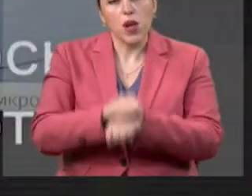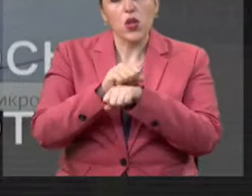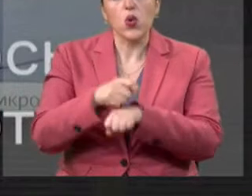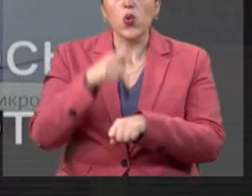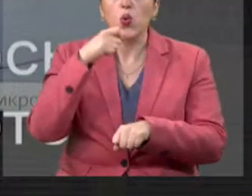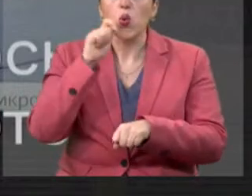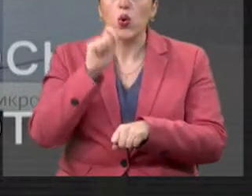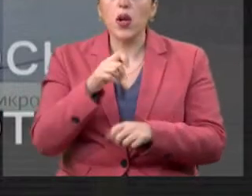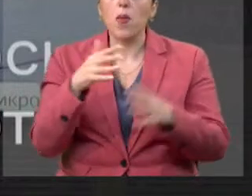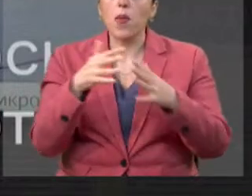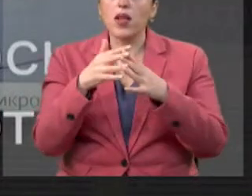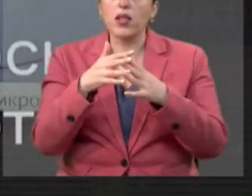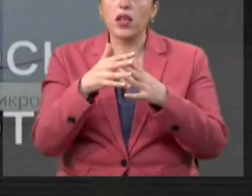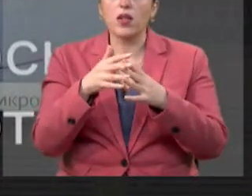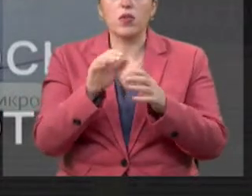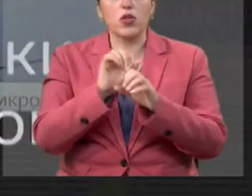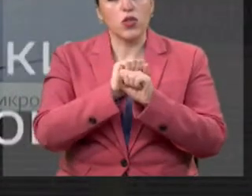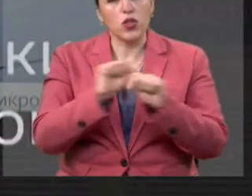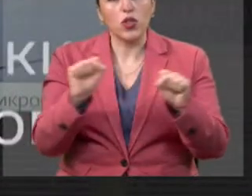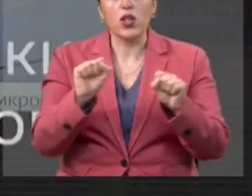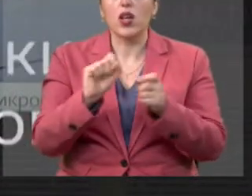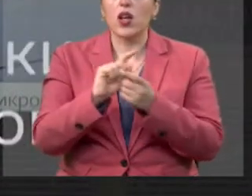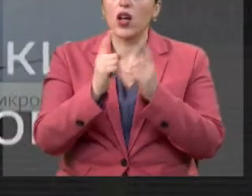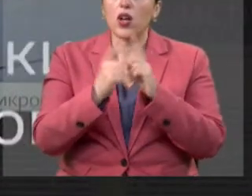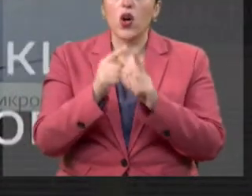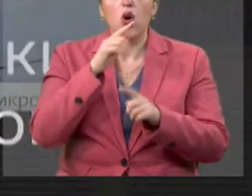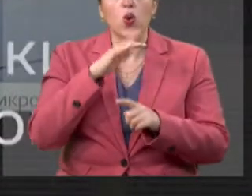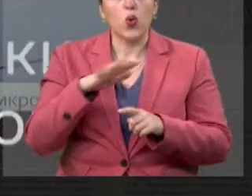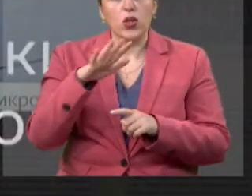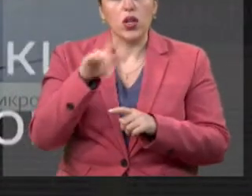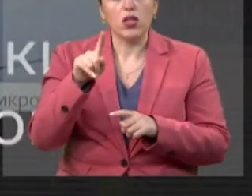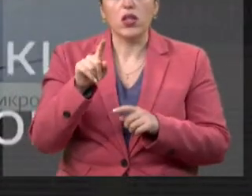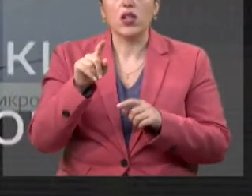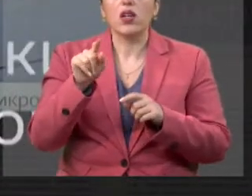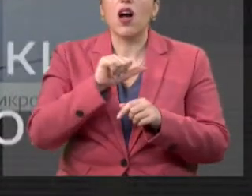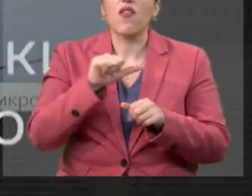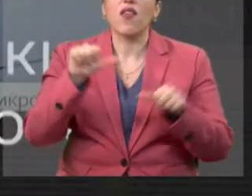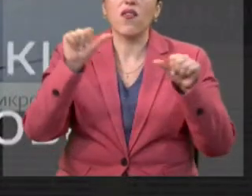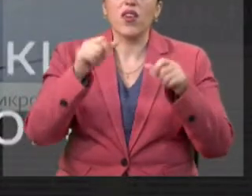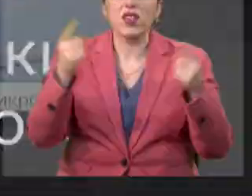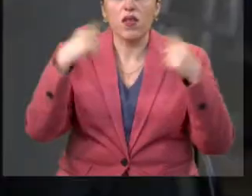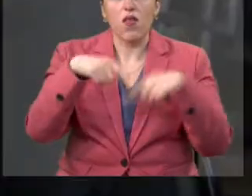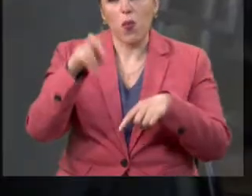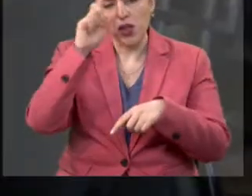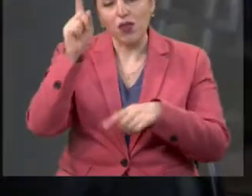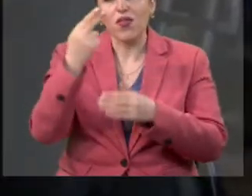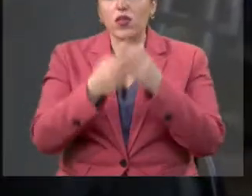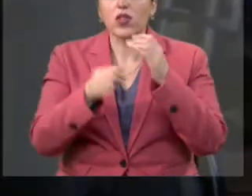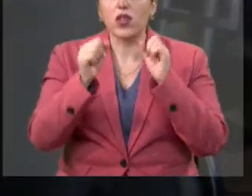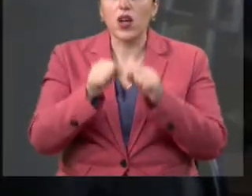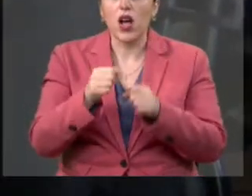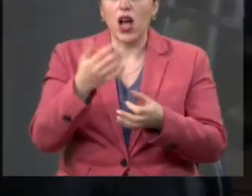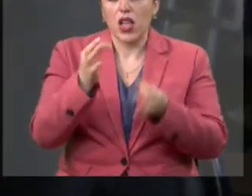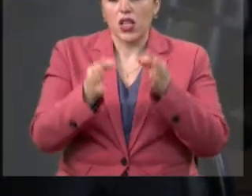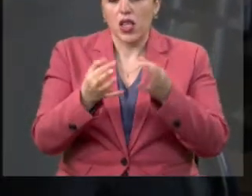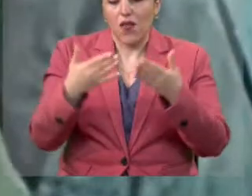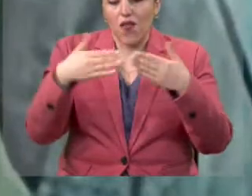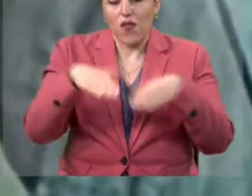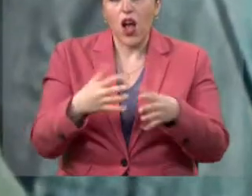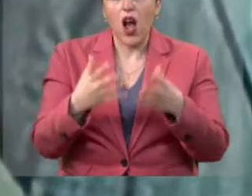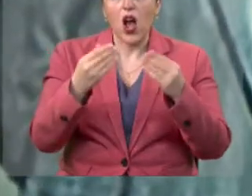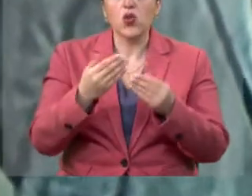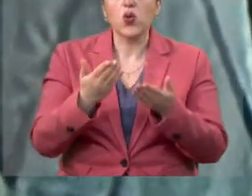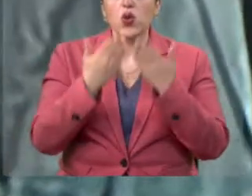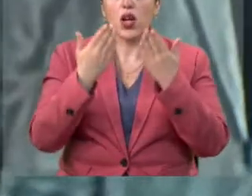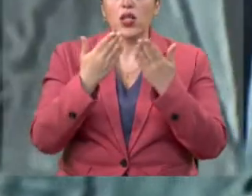Ուկրաինայի պատերազմի դեմ, քանի որ հակառակ դեպքում Ռուսաստանը կկազմակերպվի որպես պետություն։ Դատավճիռը այսօր ընթերցել է